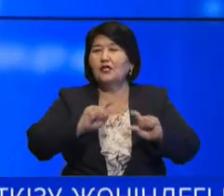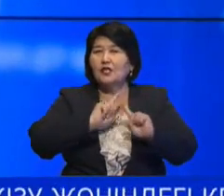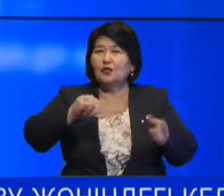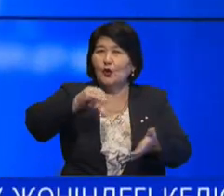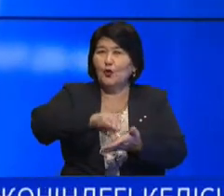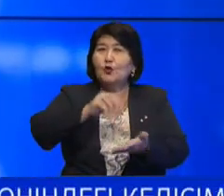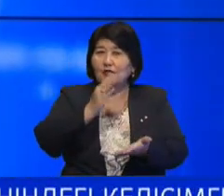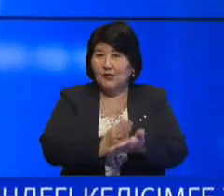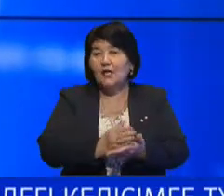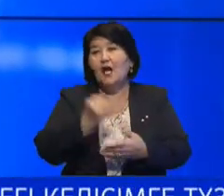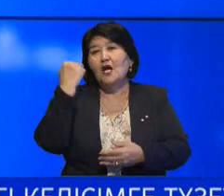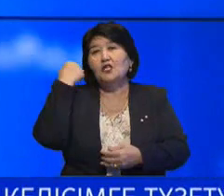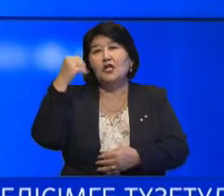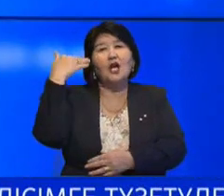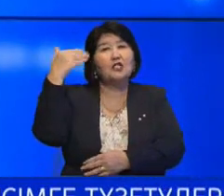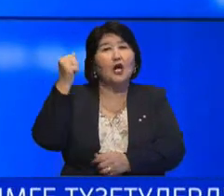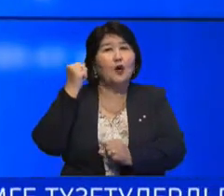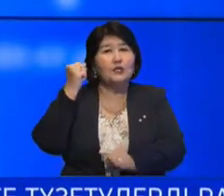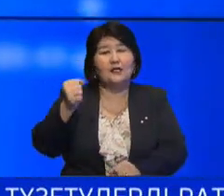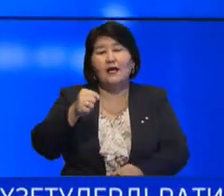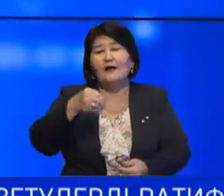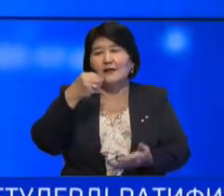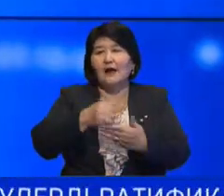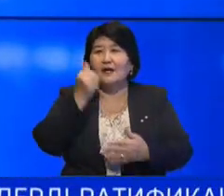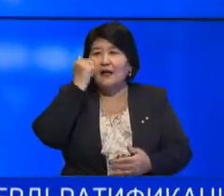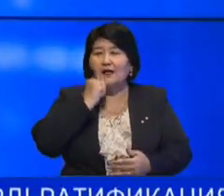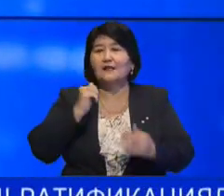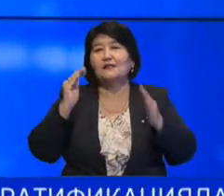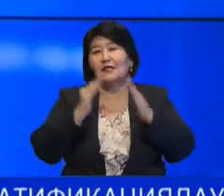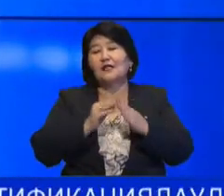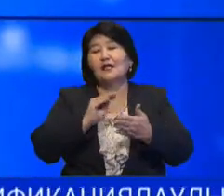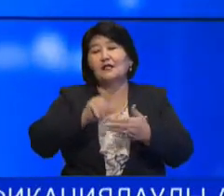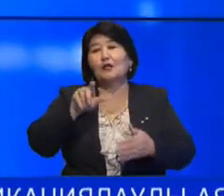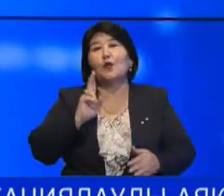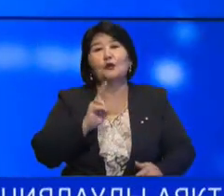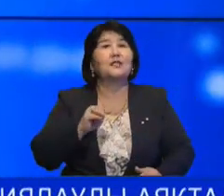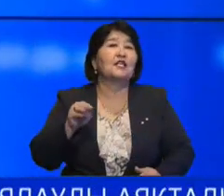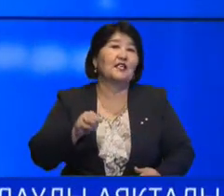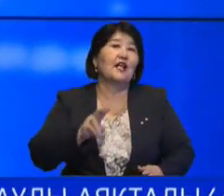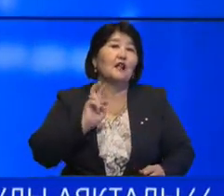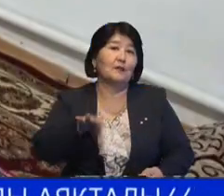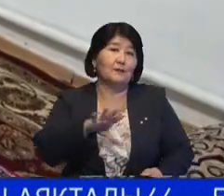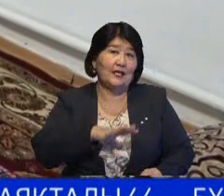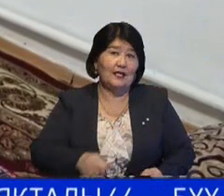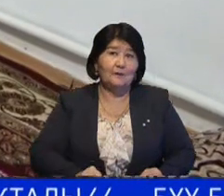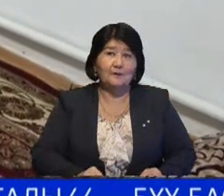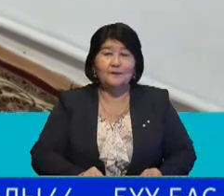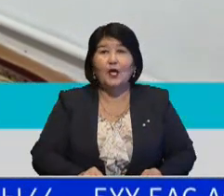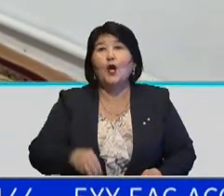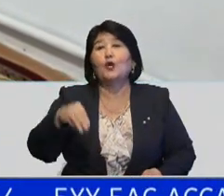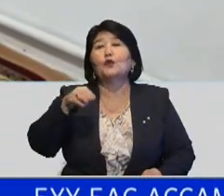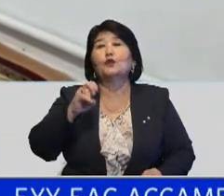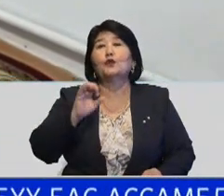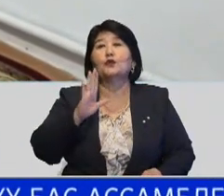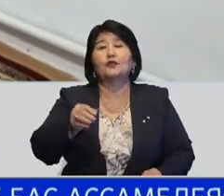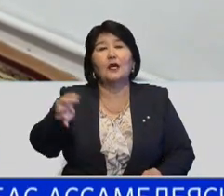ülgüsün görsetken, jeñis şalauın jelbiretken kaznalı arttın şañırağında tilşimiz Koz Körpeş Jasaralı bolıp keldi. Tülegin